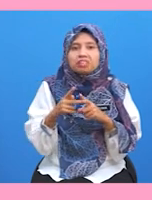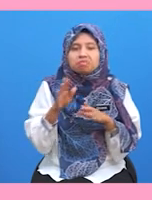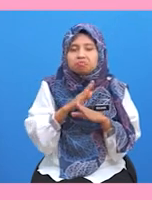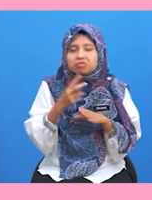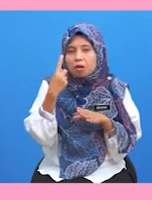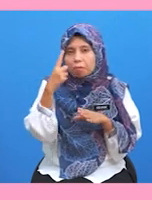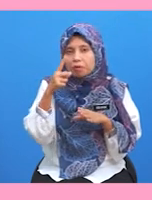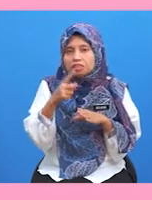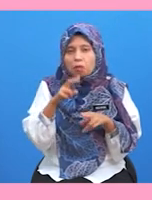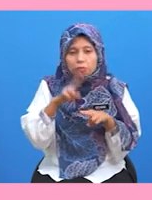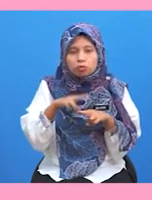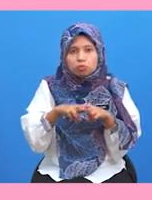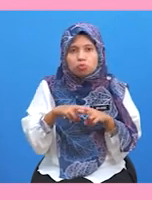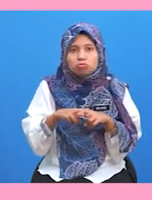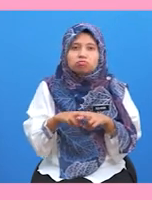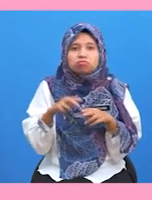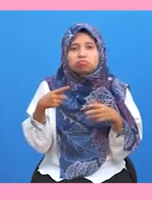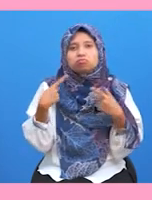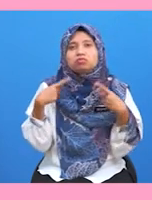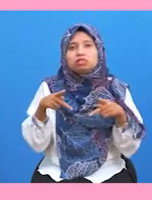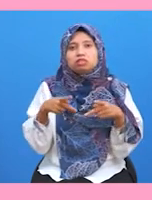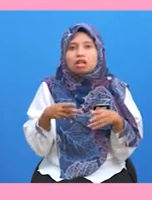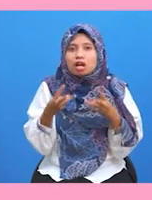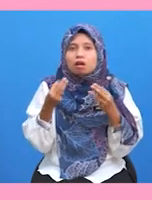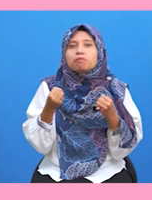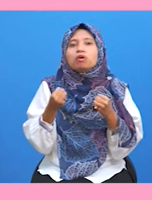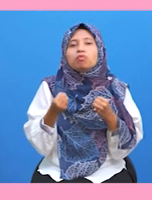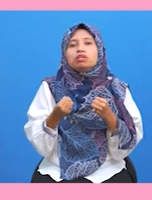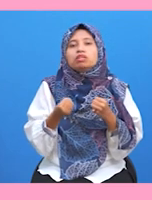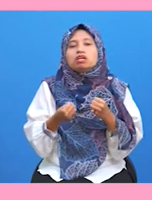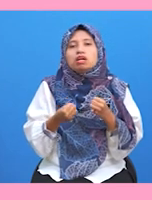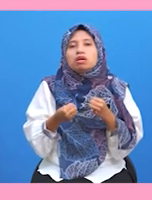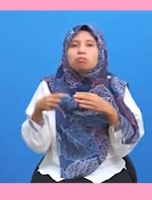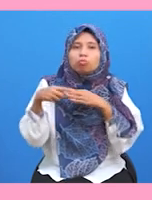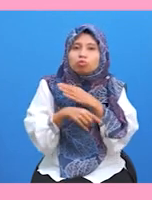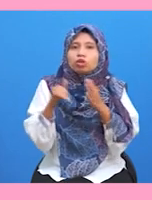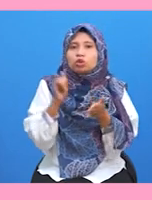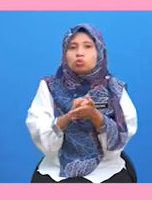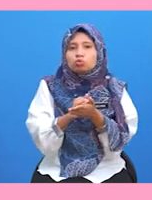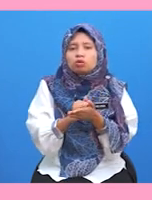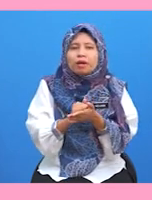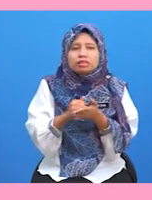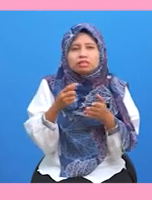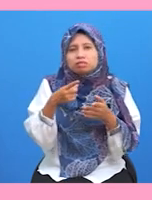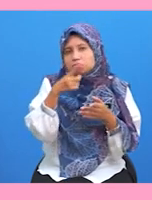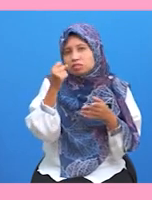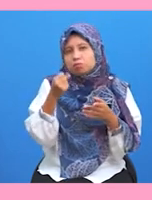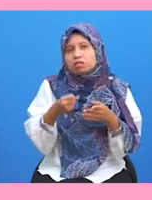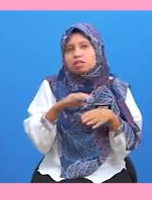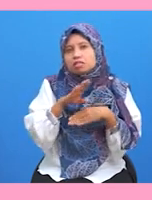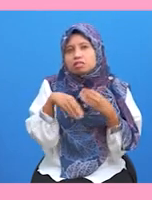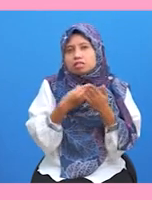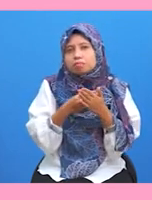terhadap kehendak penduduk Sarawak. Peristiwa pembunuhan tersebut mencerminkan keinginan penduduk